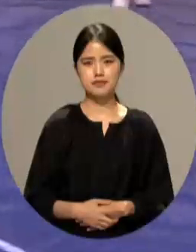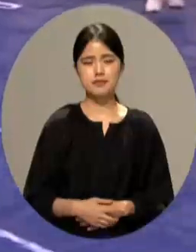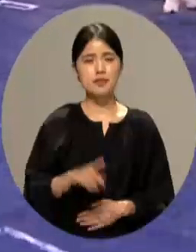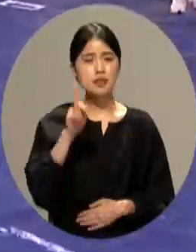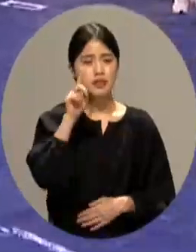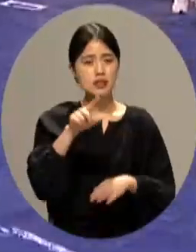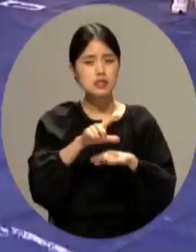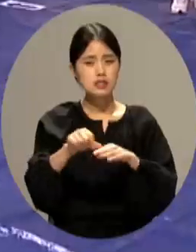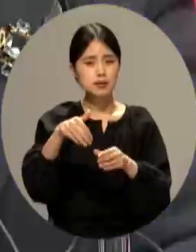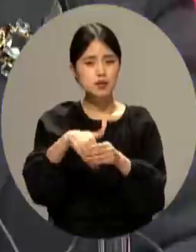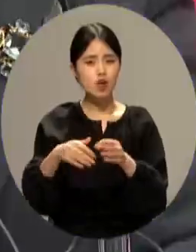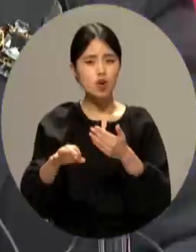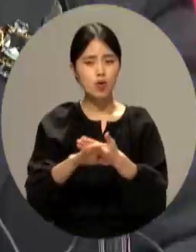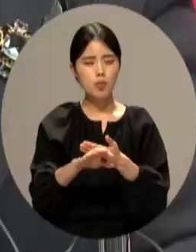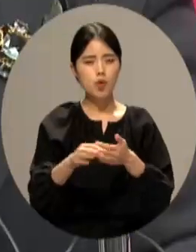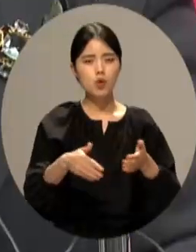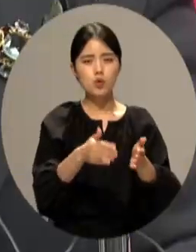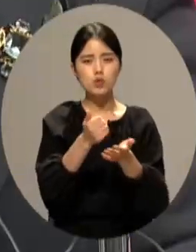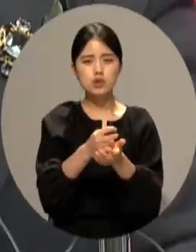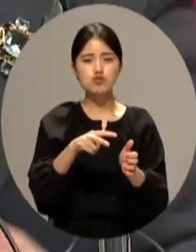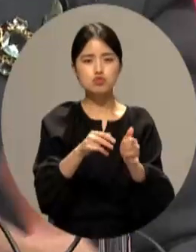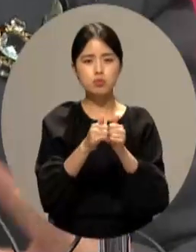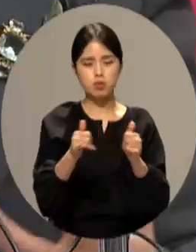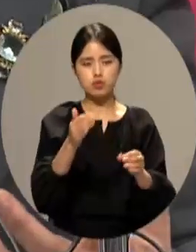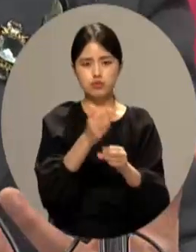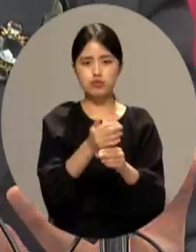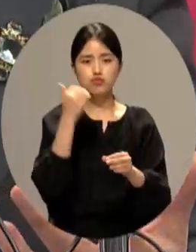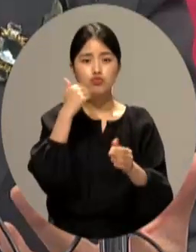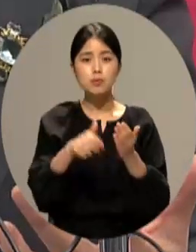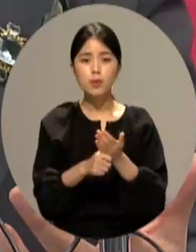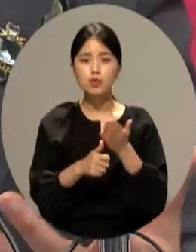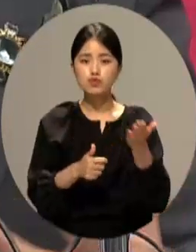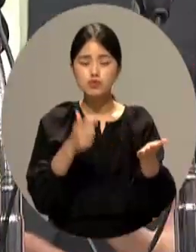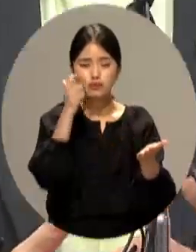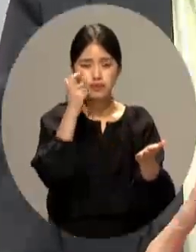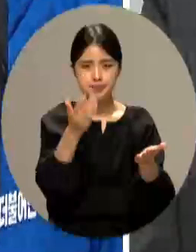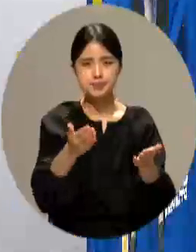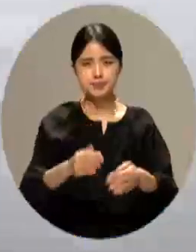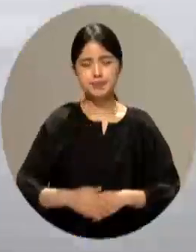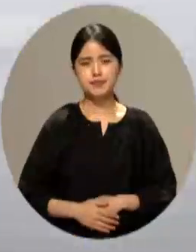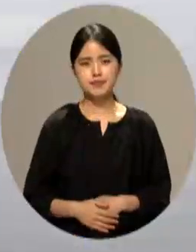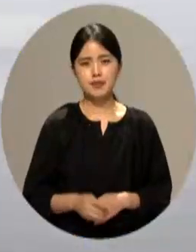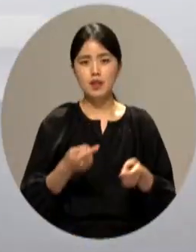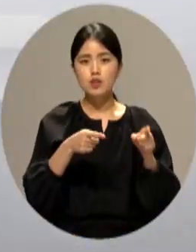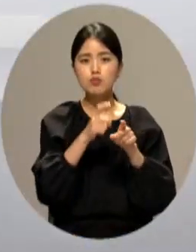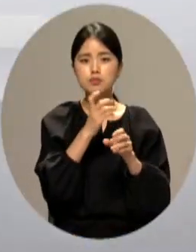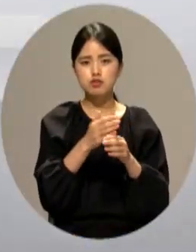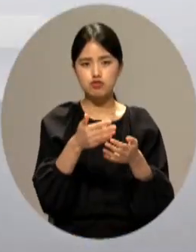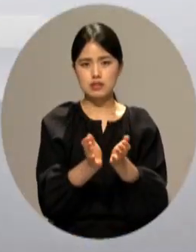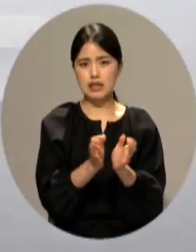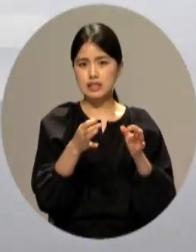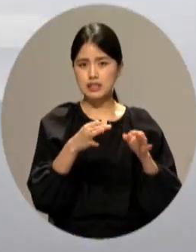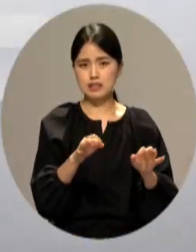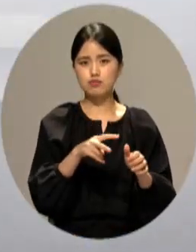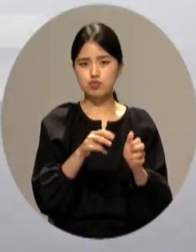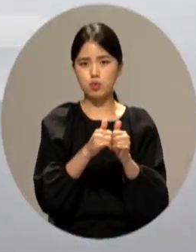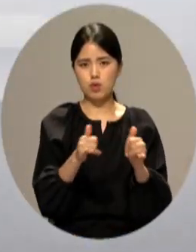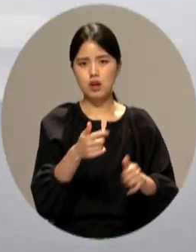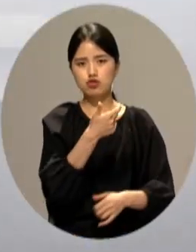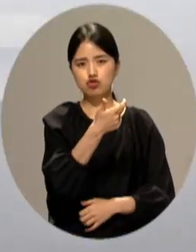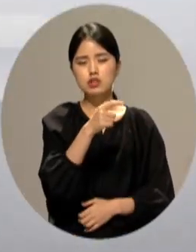내일이 지방선거 라면 도지사 후보 중 누구에게 투표 하겠냐 고 물었습니다 더불어 민주당 김관영 후보가